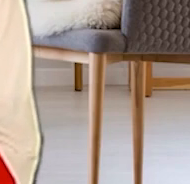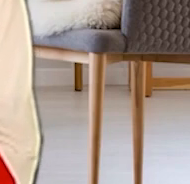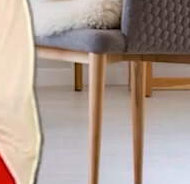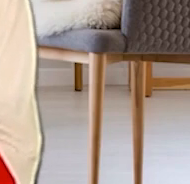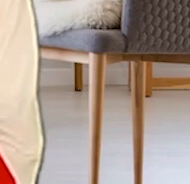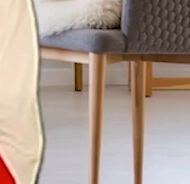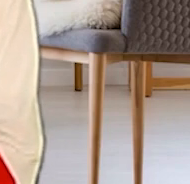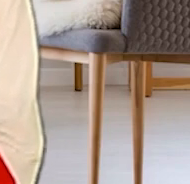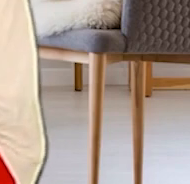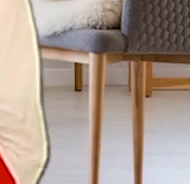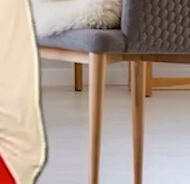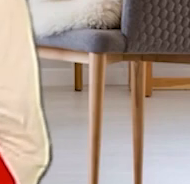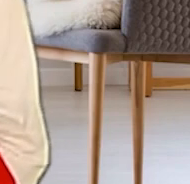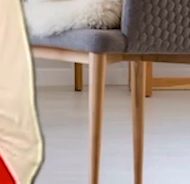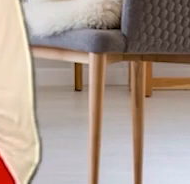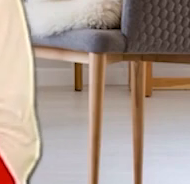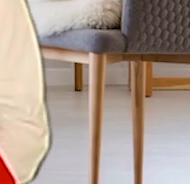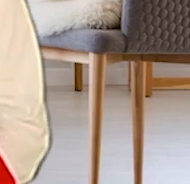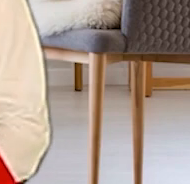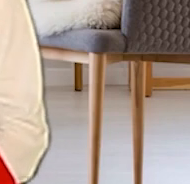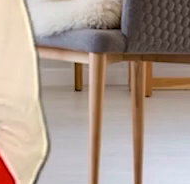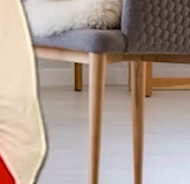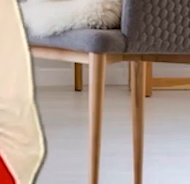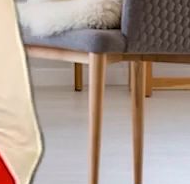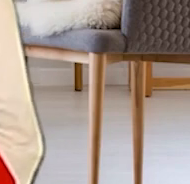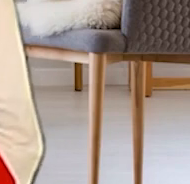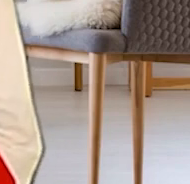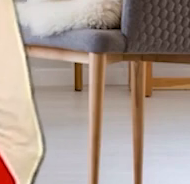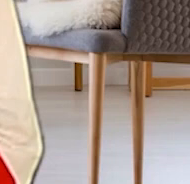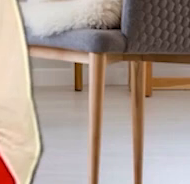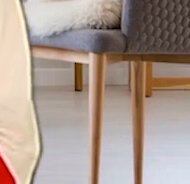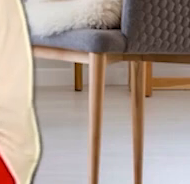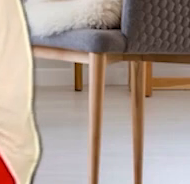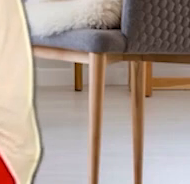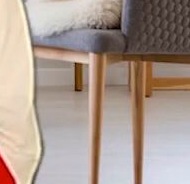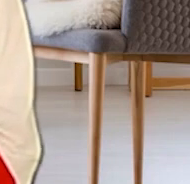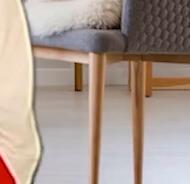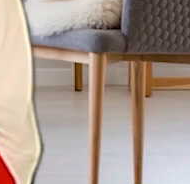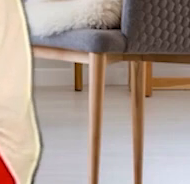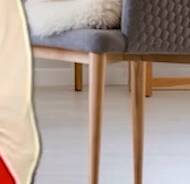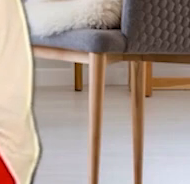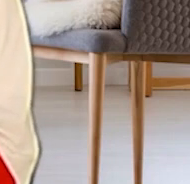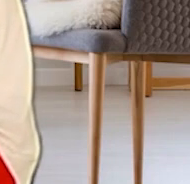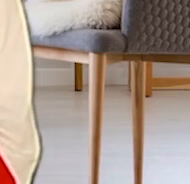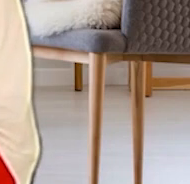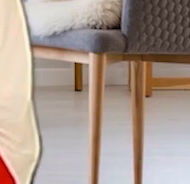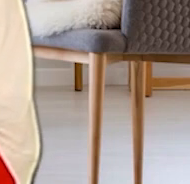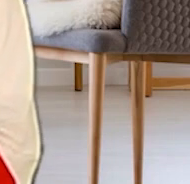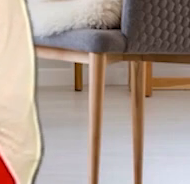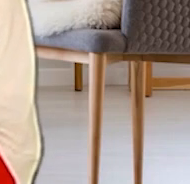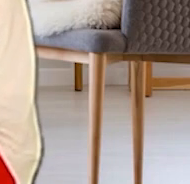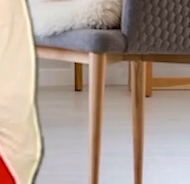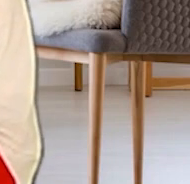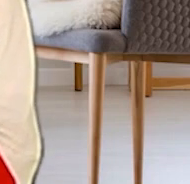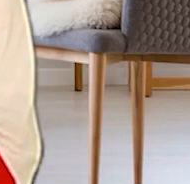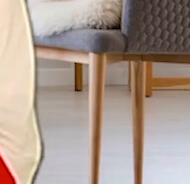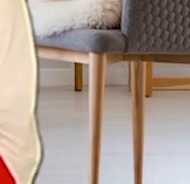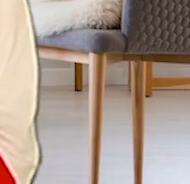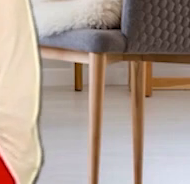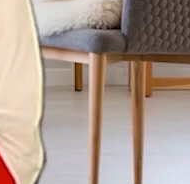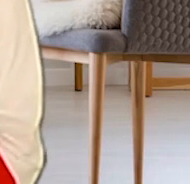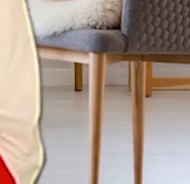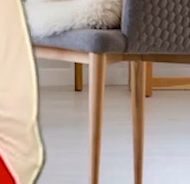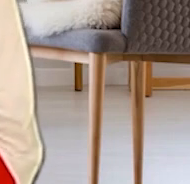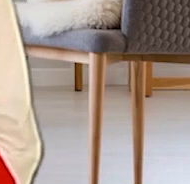Conduction, convection, at radiation. Heto pa! Mas mabilis ang paggalaw ng molecules ng substance na mainit kaysa